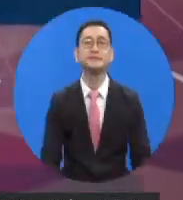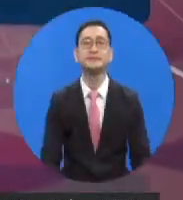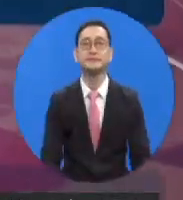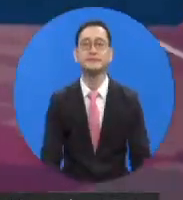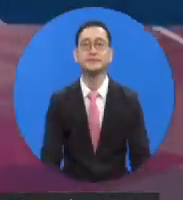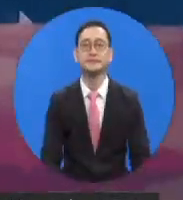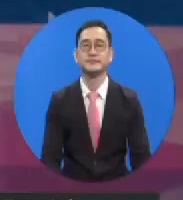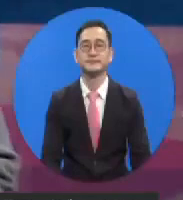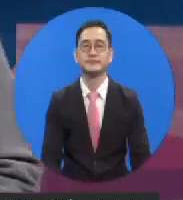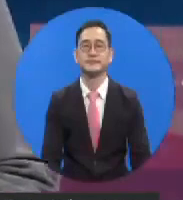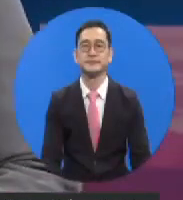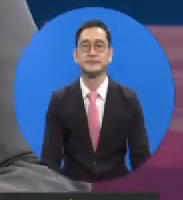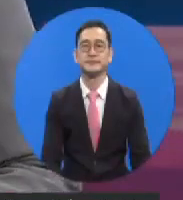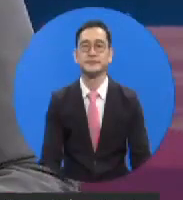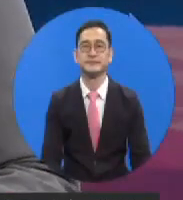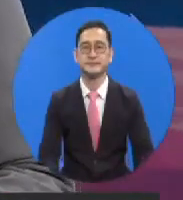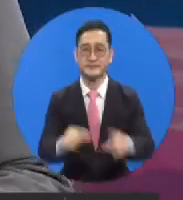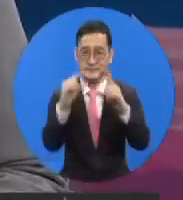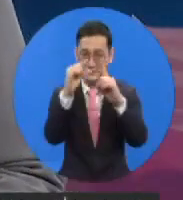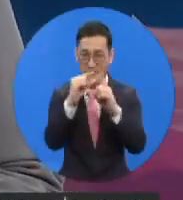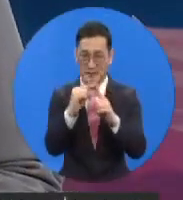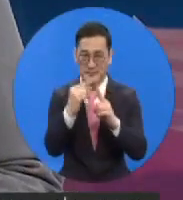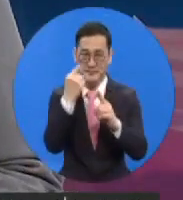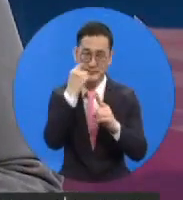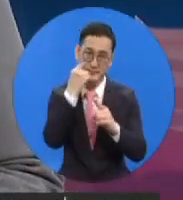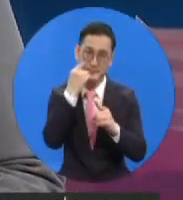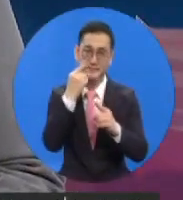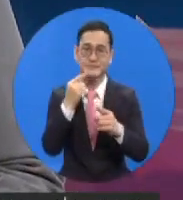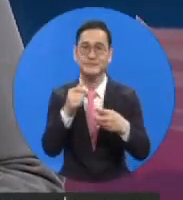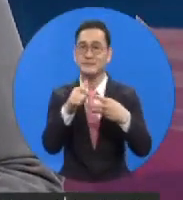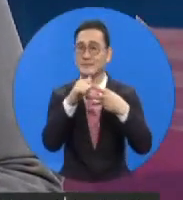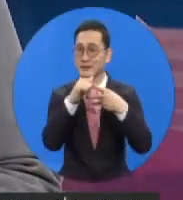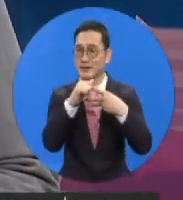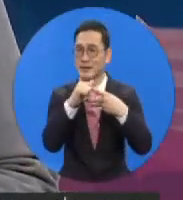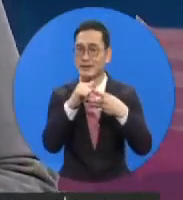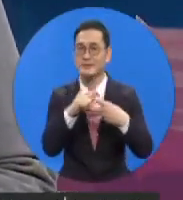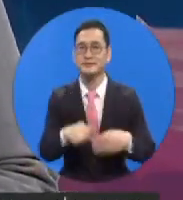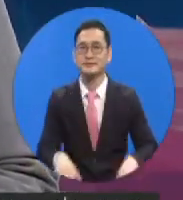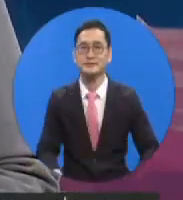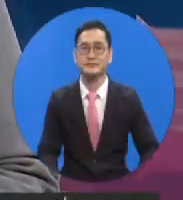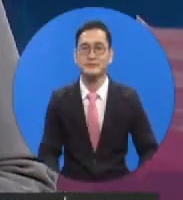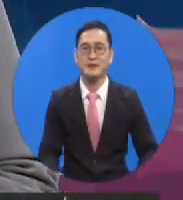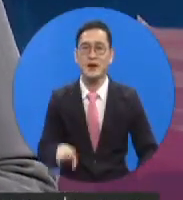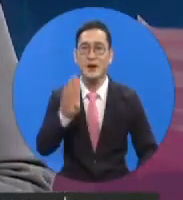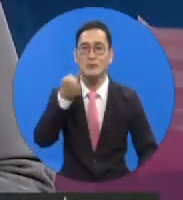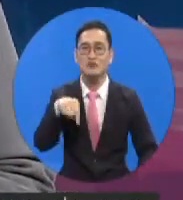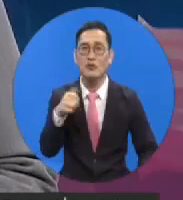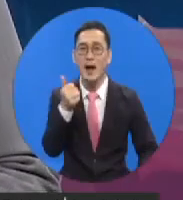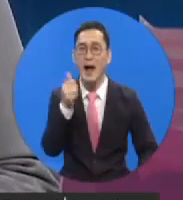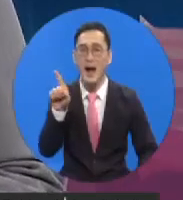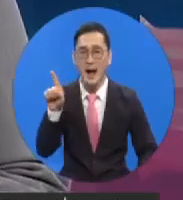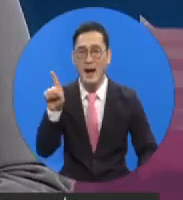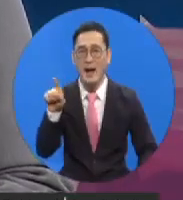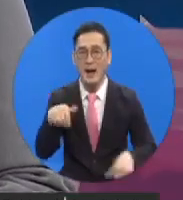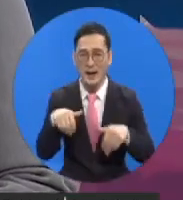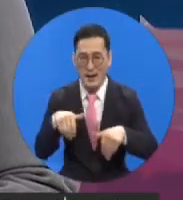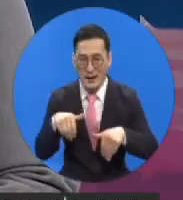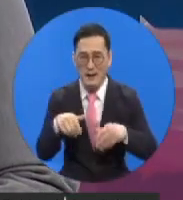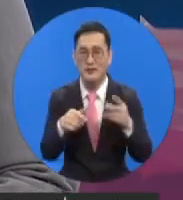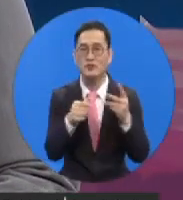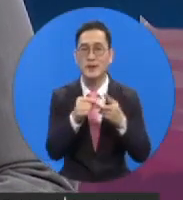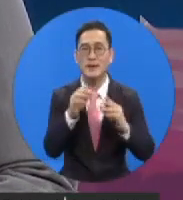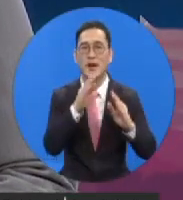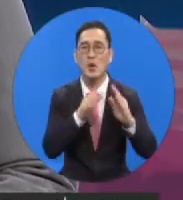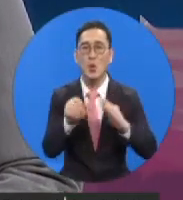네, 오늘의 키워드 세 가지 준비했습니다. 하나씩 살펴보죠. 먼저 첫 번째 키워드는 뭐 단원 부하입니다. 부하. 두 번째 키워드는